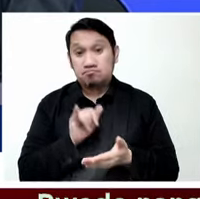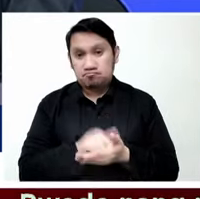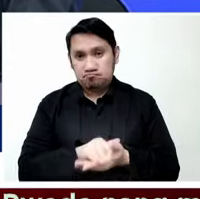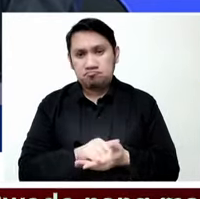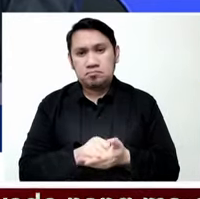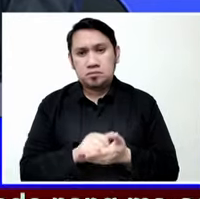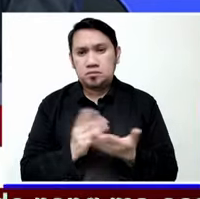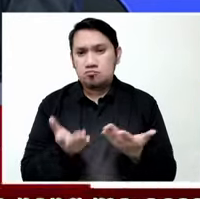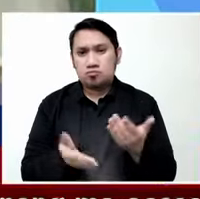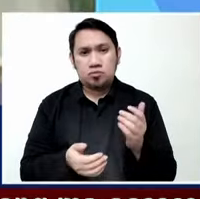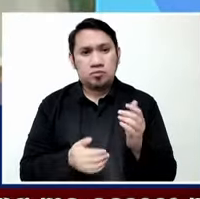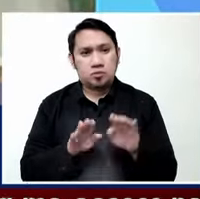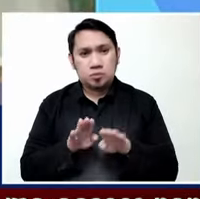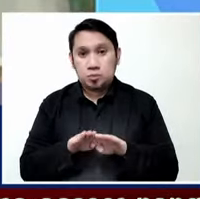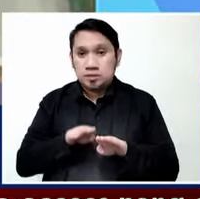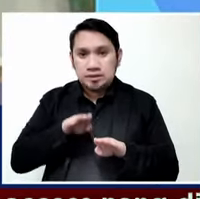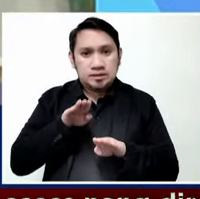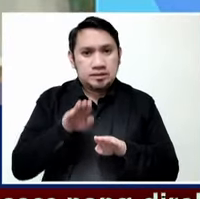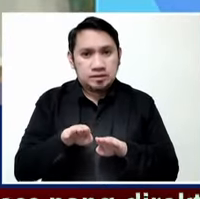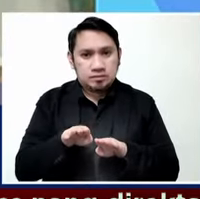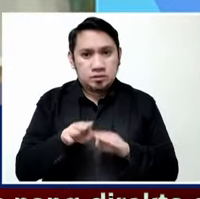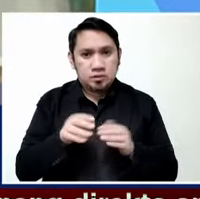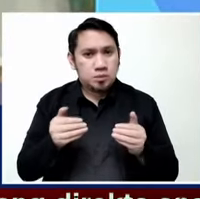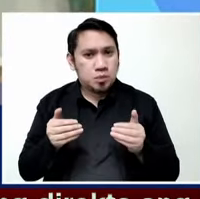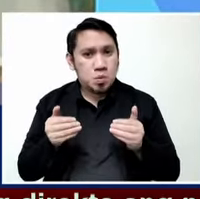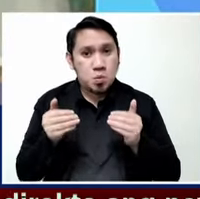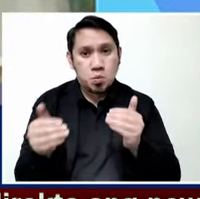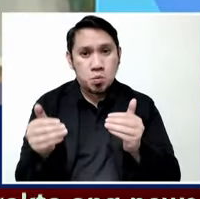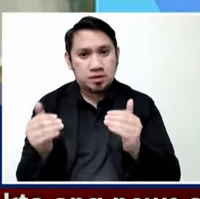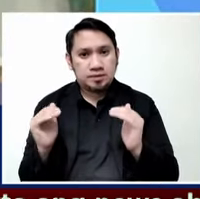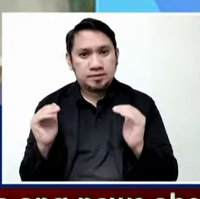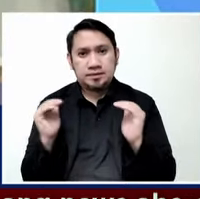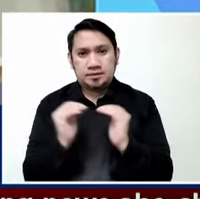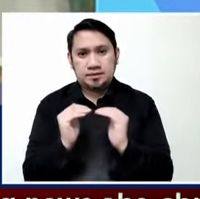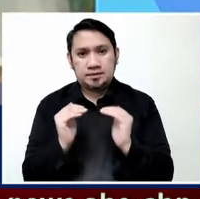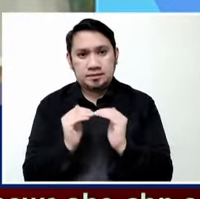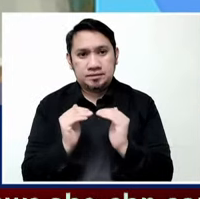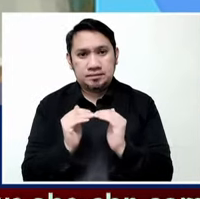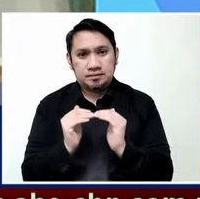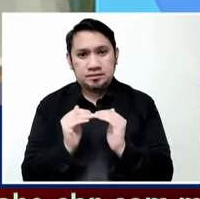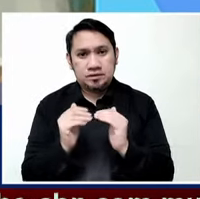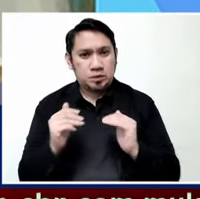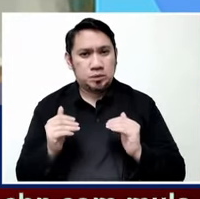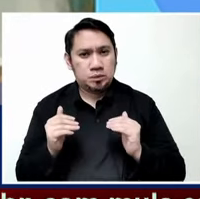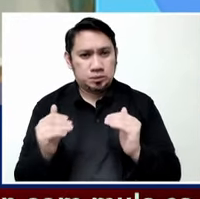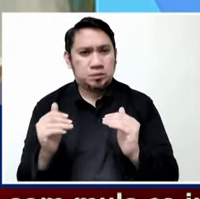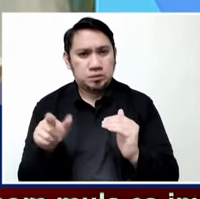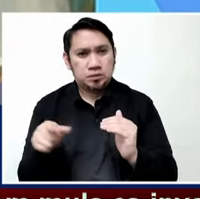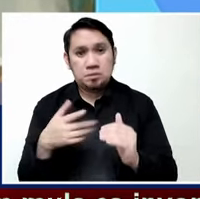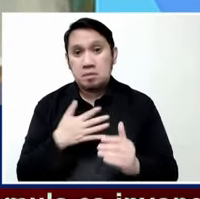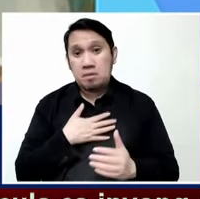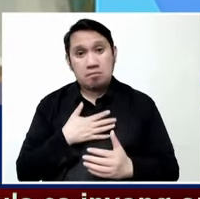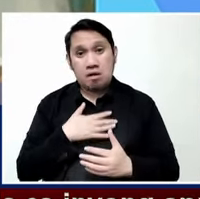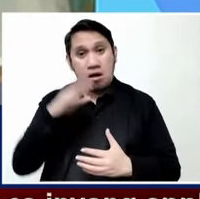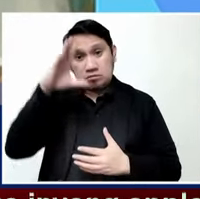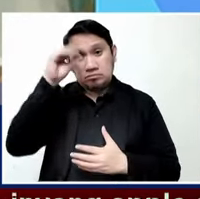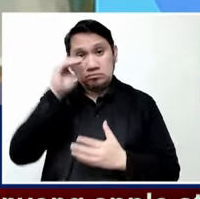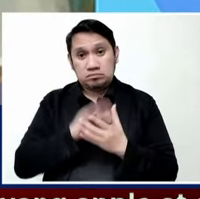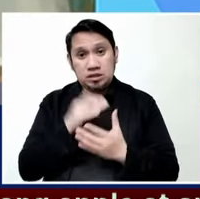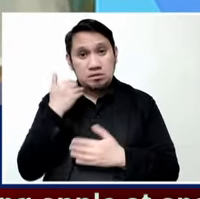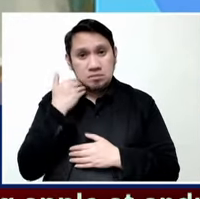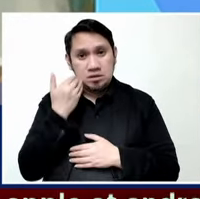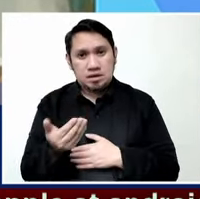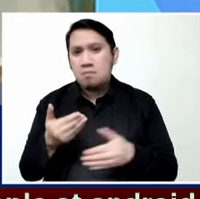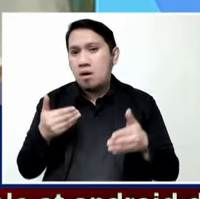closer to finding justice for all of them. Yung mga kasama ng husband ko na namatay, yung